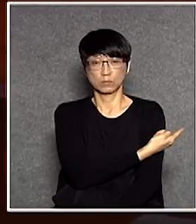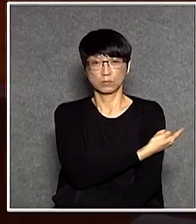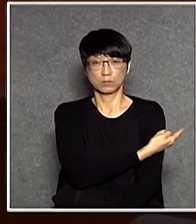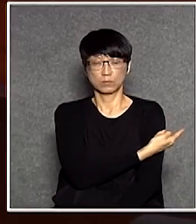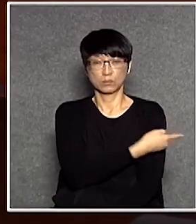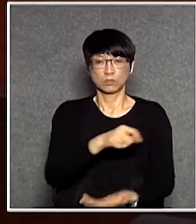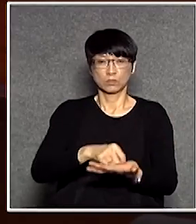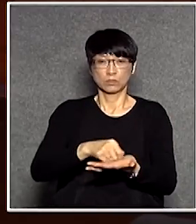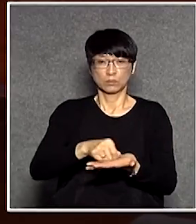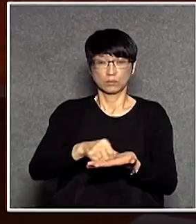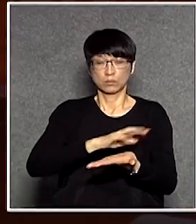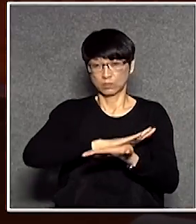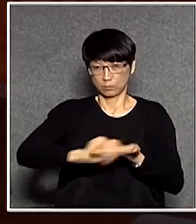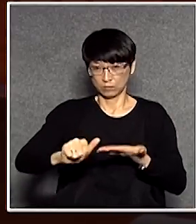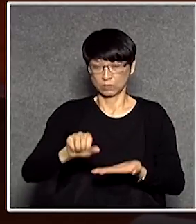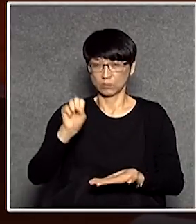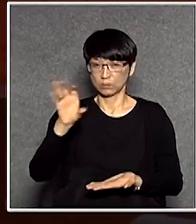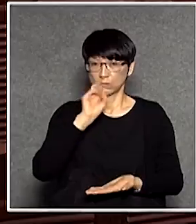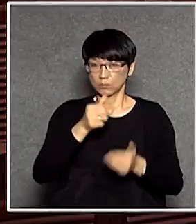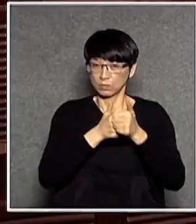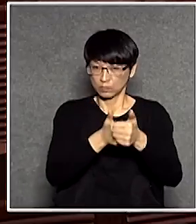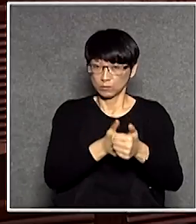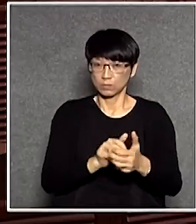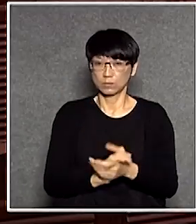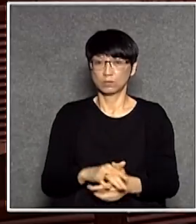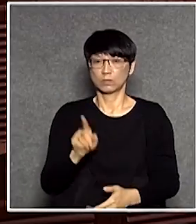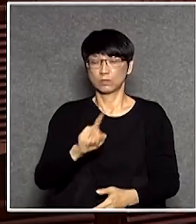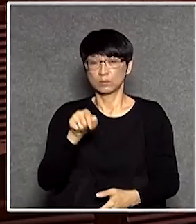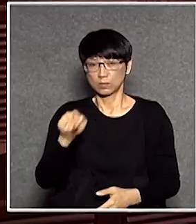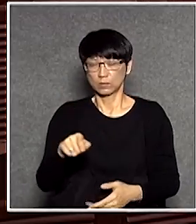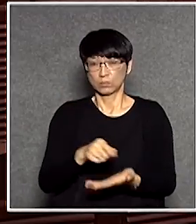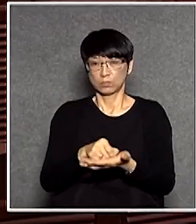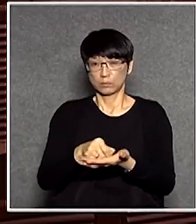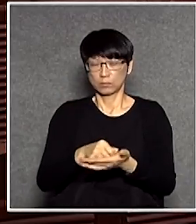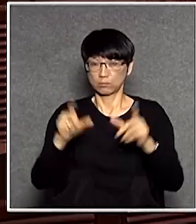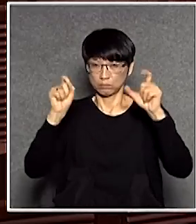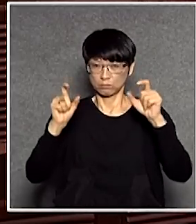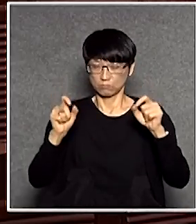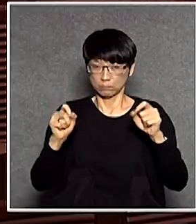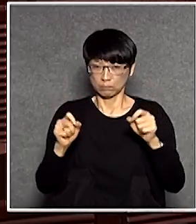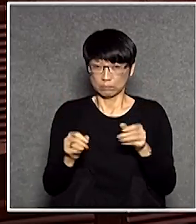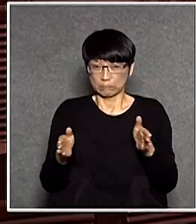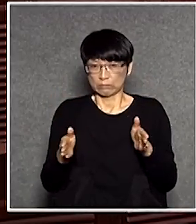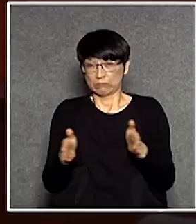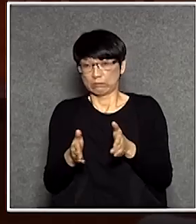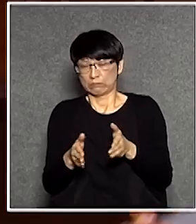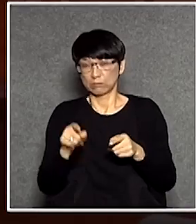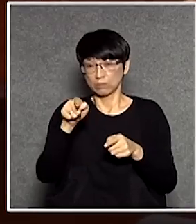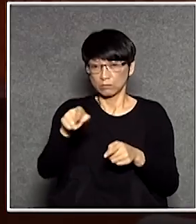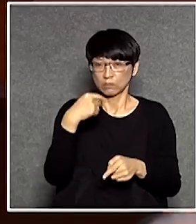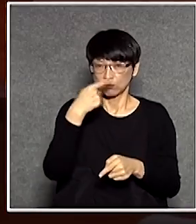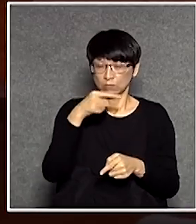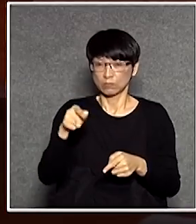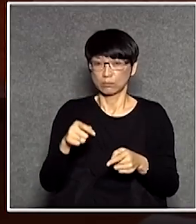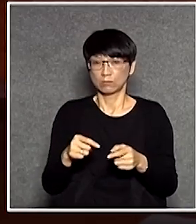寫清楚你先講。咩事嗰個字義，我嗰個就窄得滯，你嗰個就夠闊，夠闊